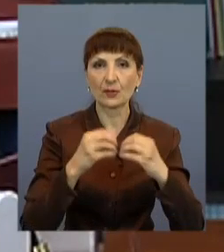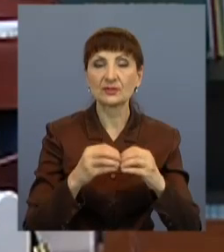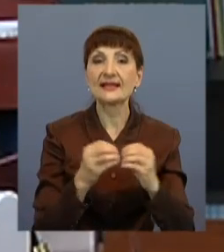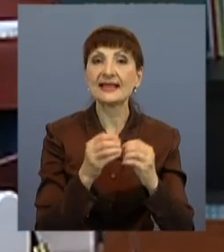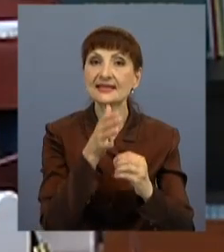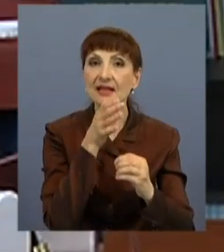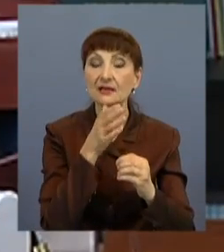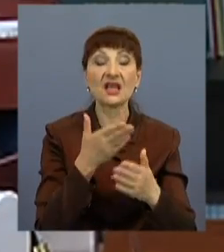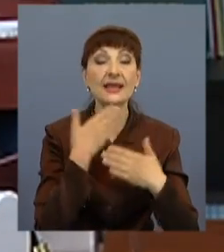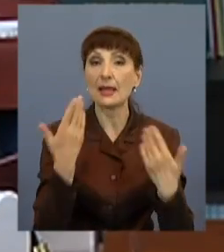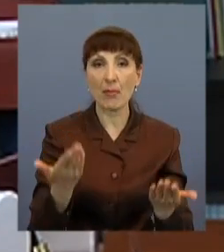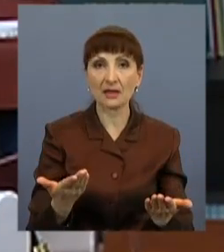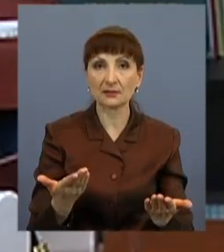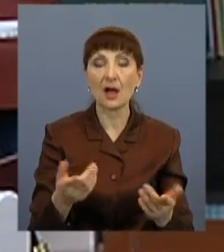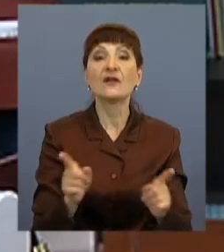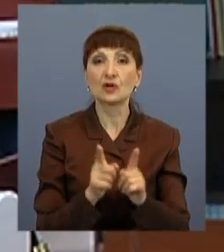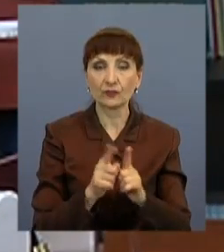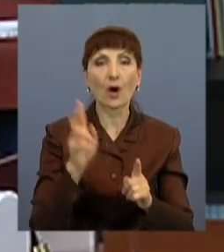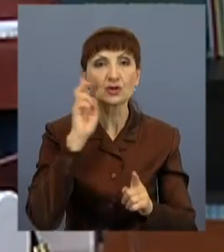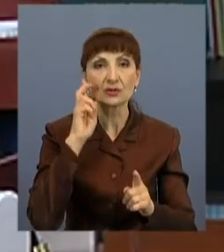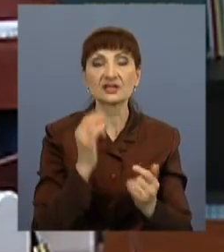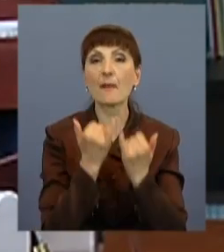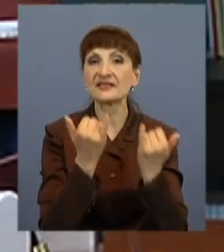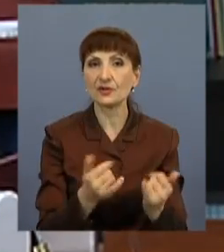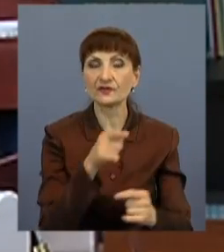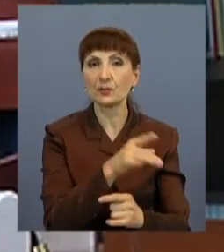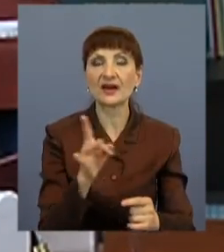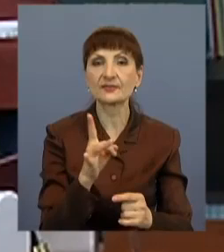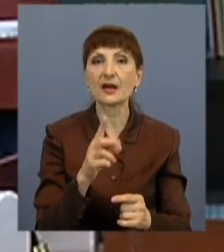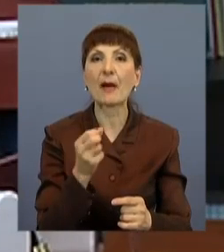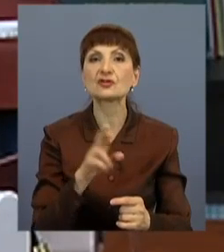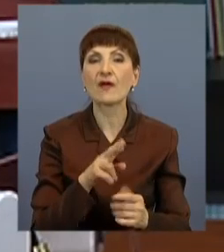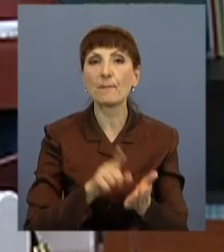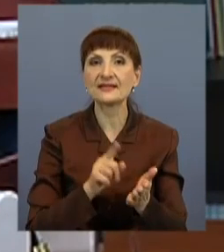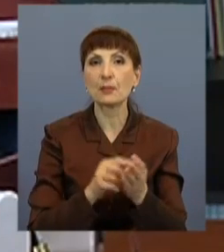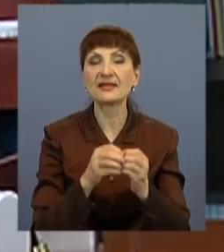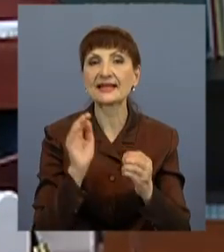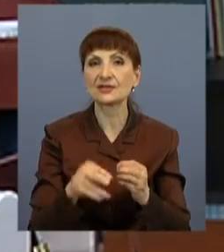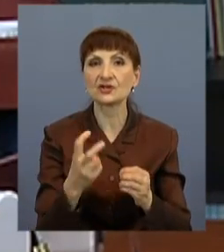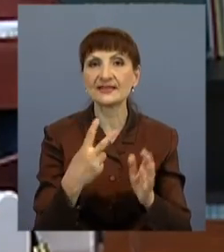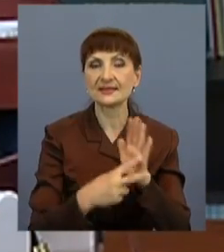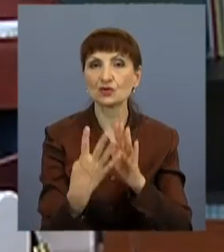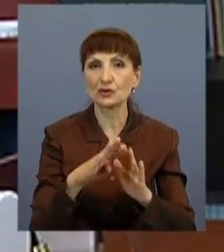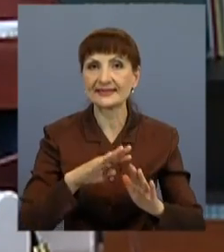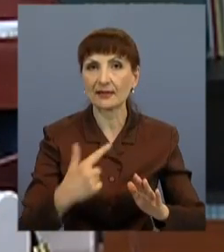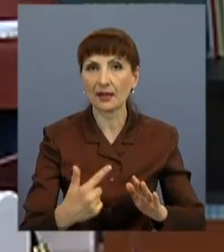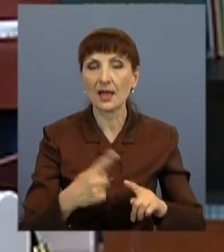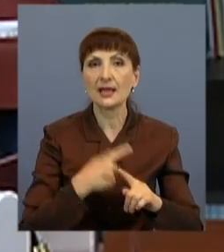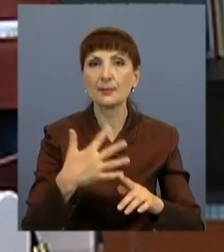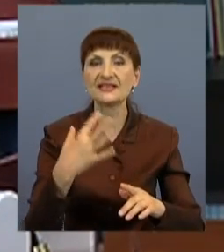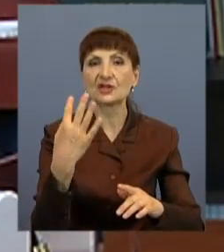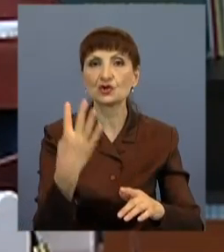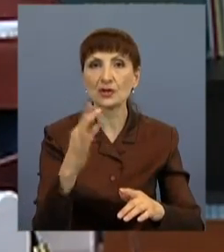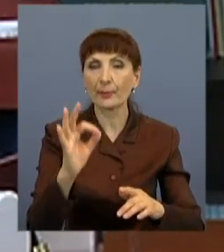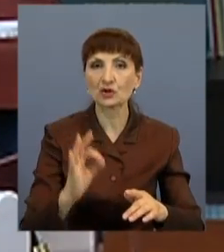10 лет или вообще его не имеет, то все равно государство ему обеспечивает размер базовой пенсии в размере 15 274 тенге или